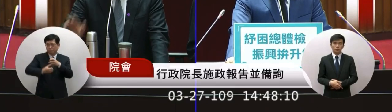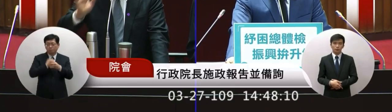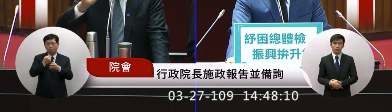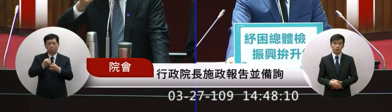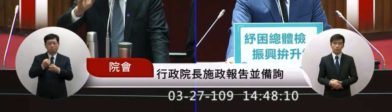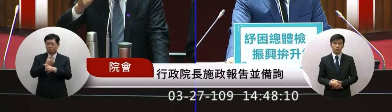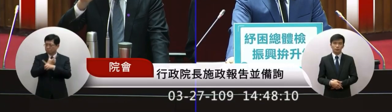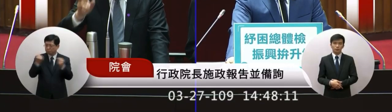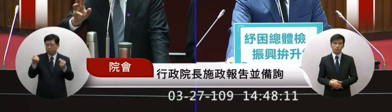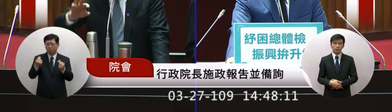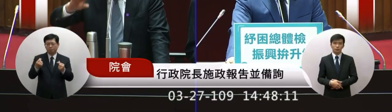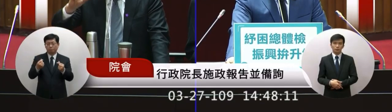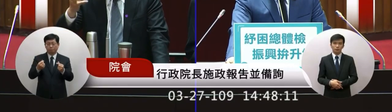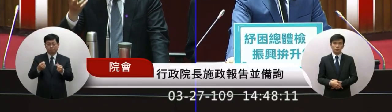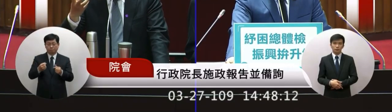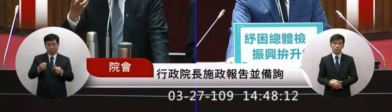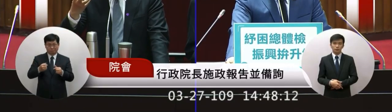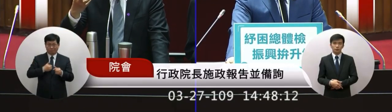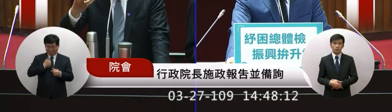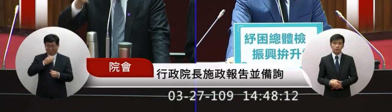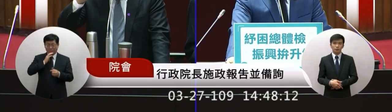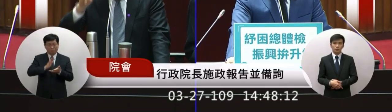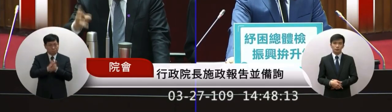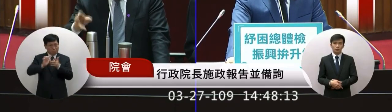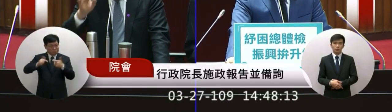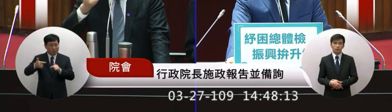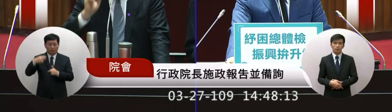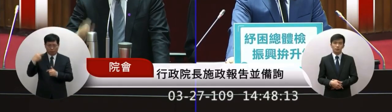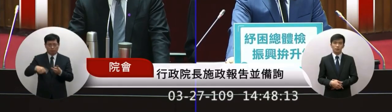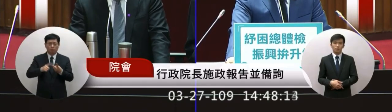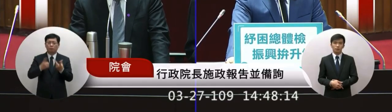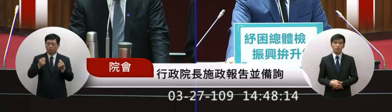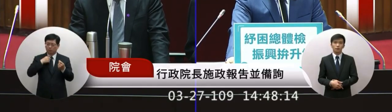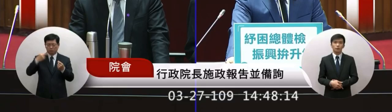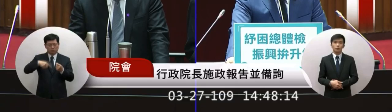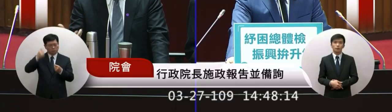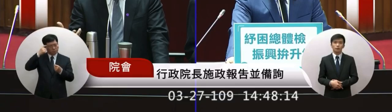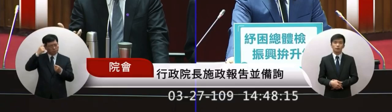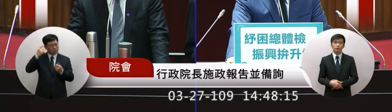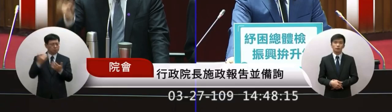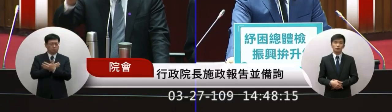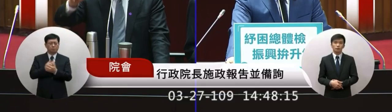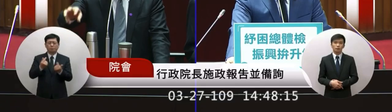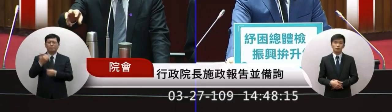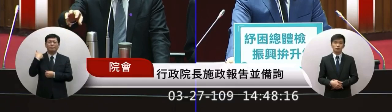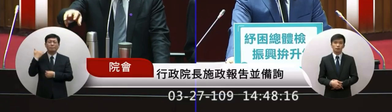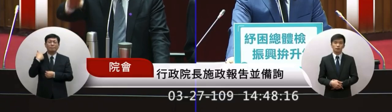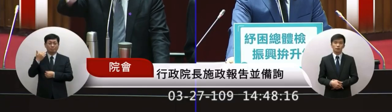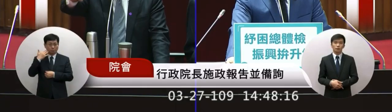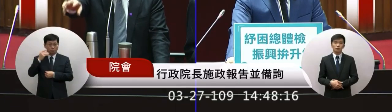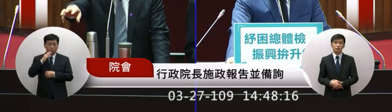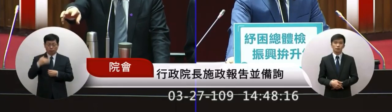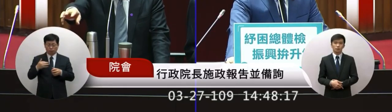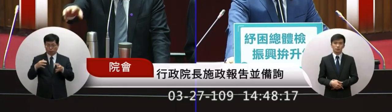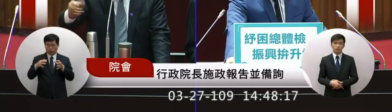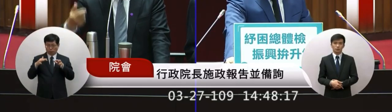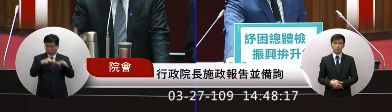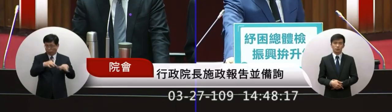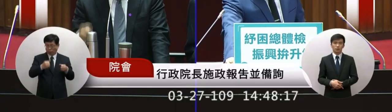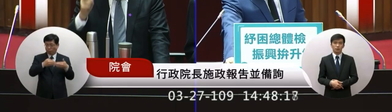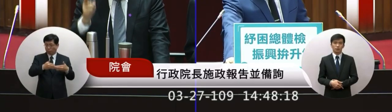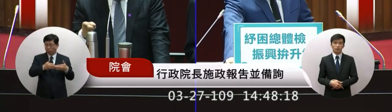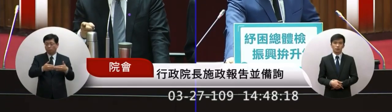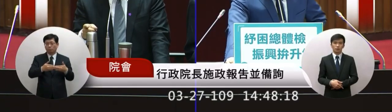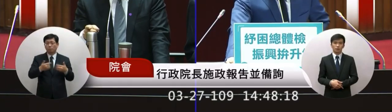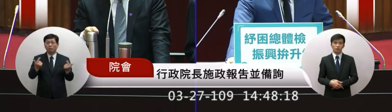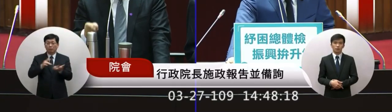都 不但整个变化，同时都重新思考，像以前集中在中国，现在